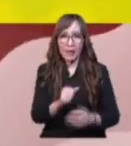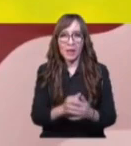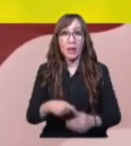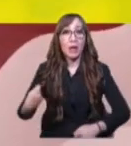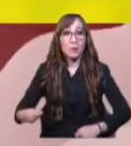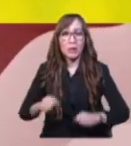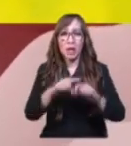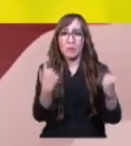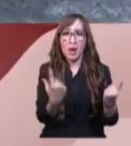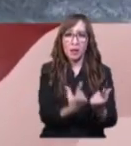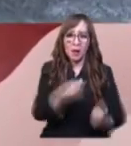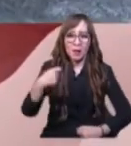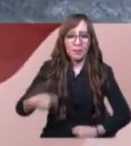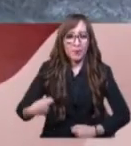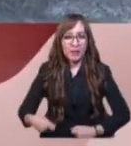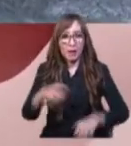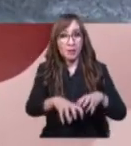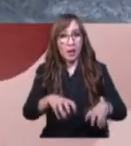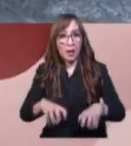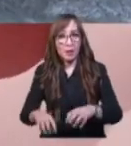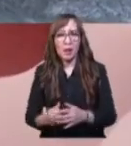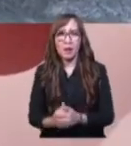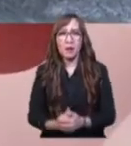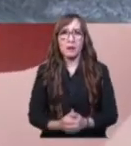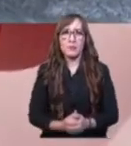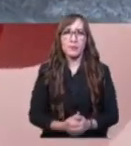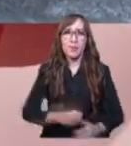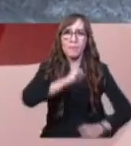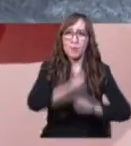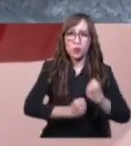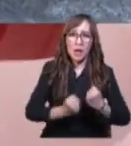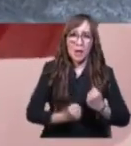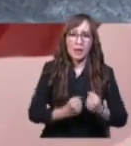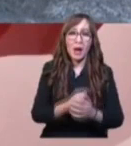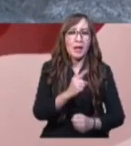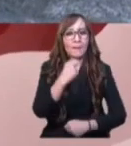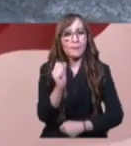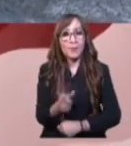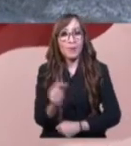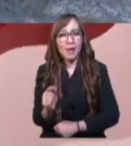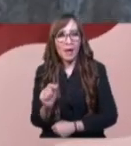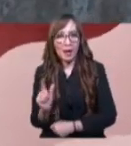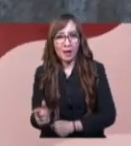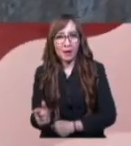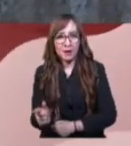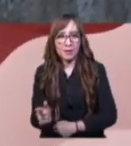lainnya, pemerintah daerah, ada BUMN, ada tech company-nya, ada pembiayaannya, ada dari sisi